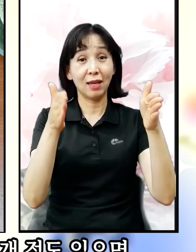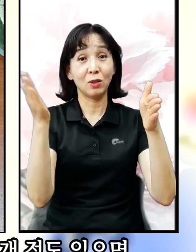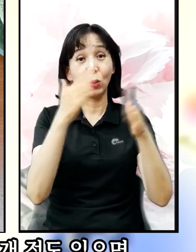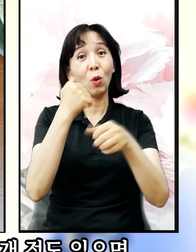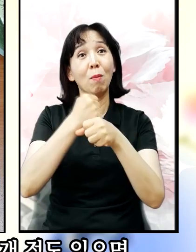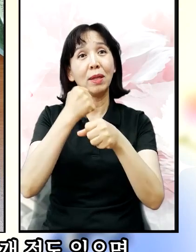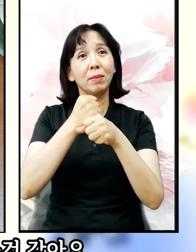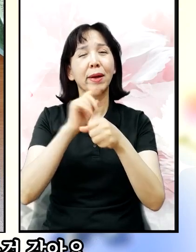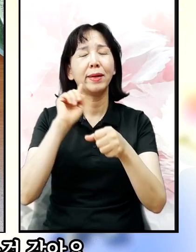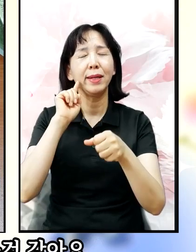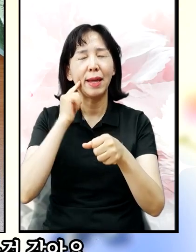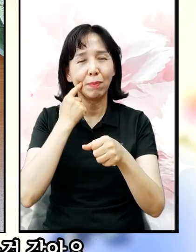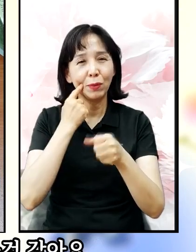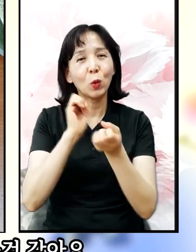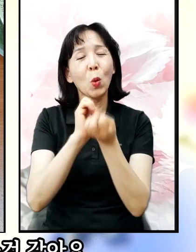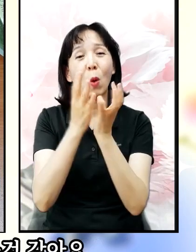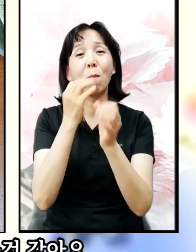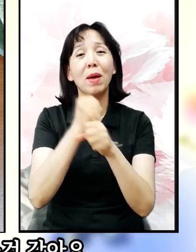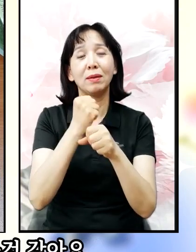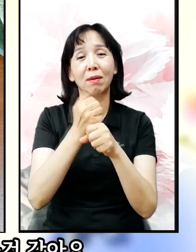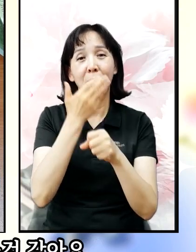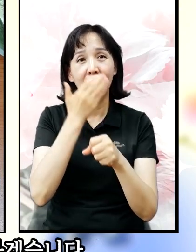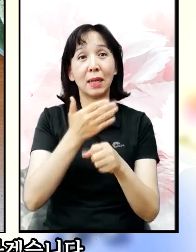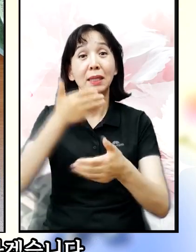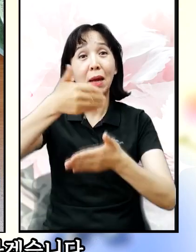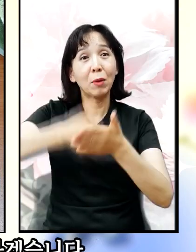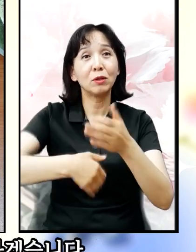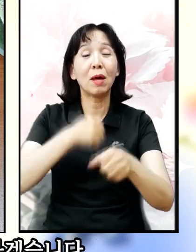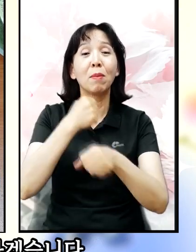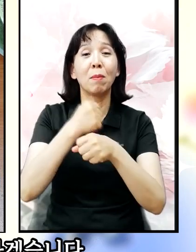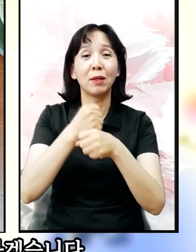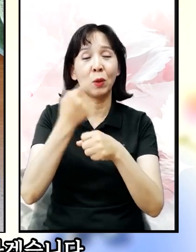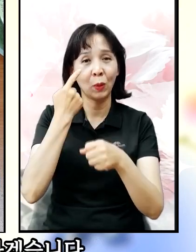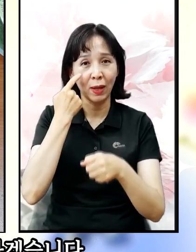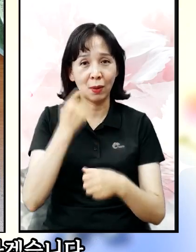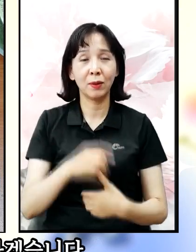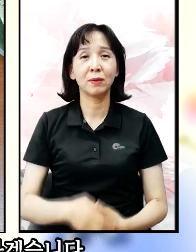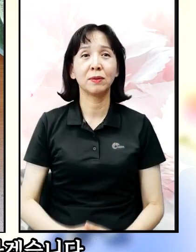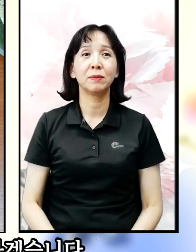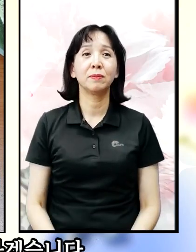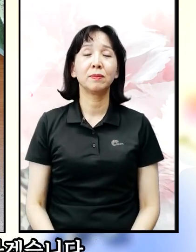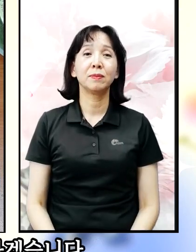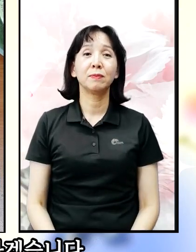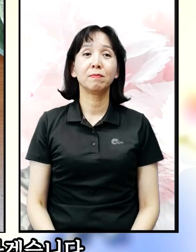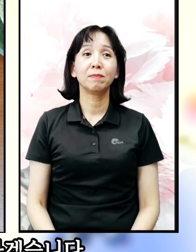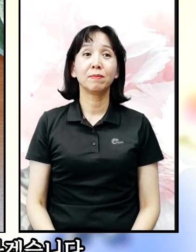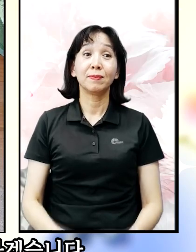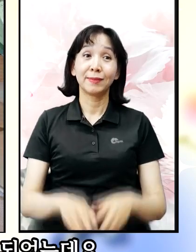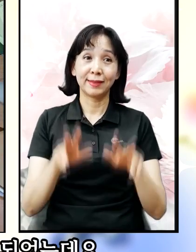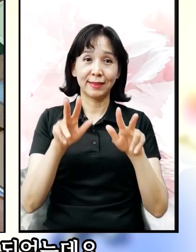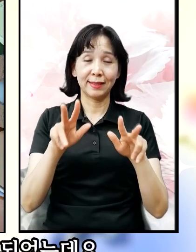정도 있으면은 우리가 예쁜 리스를 만들 것 같아요. 나머지도 한번 만들어 보도록 하겠습니다. 자,